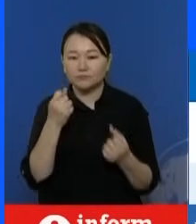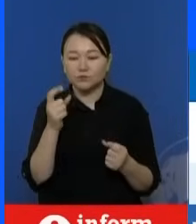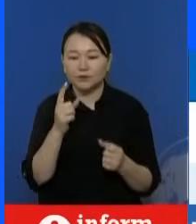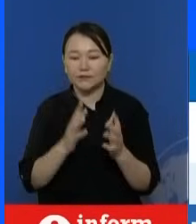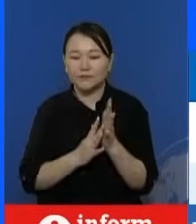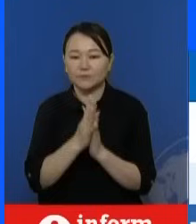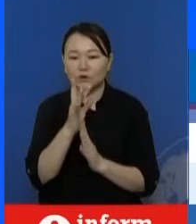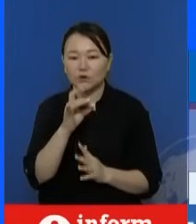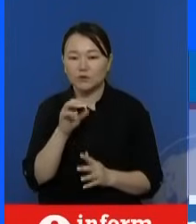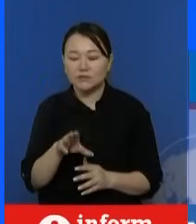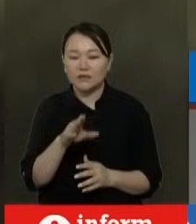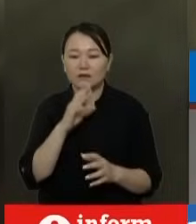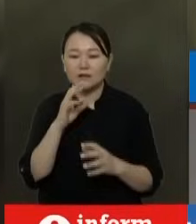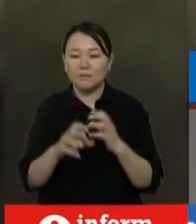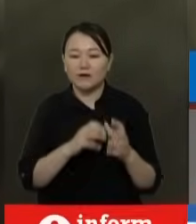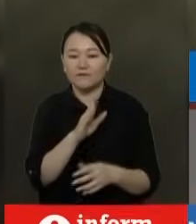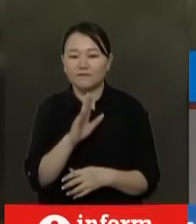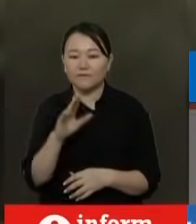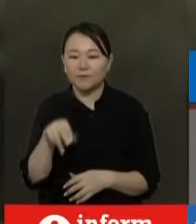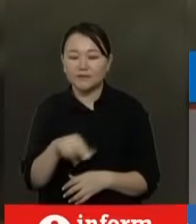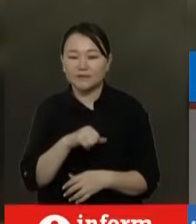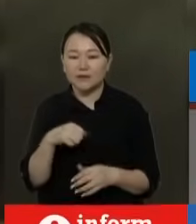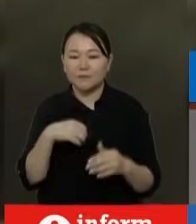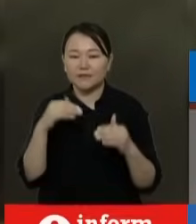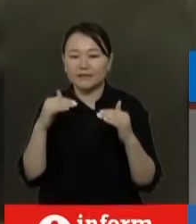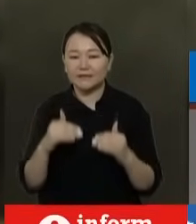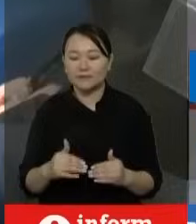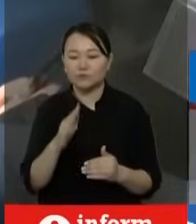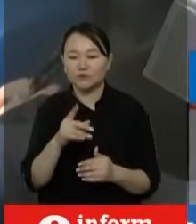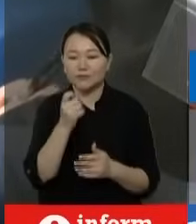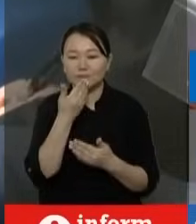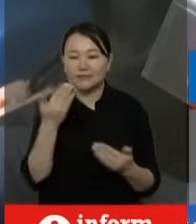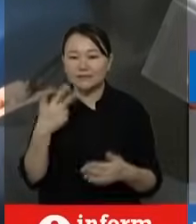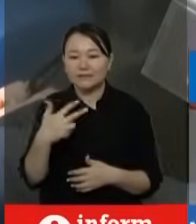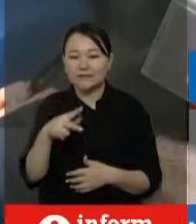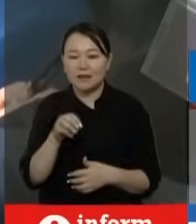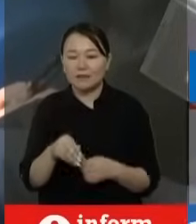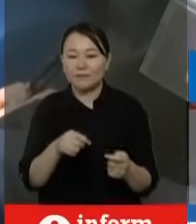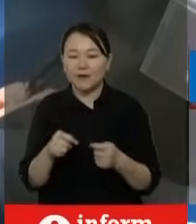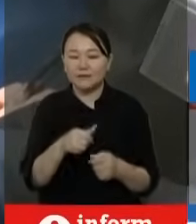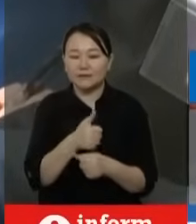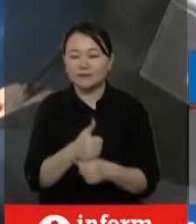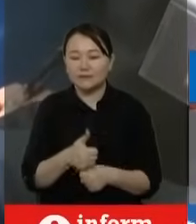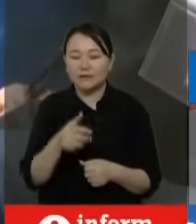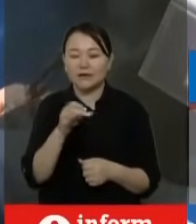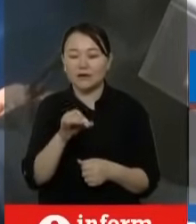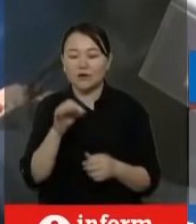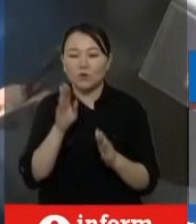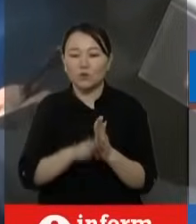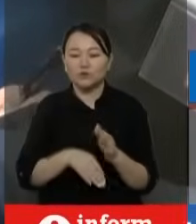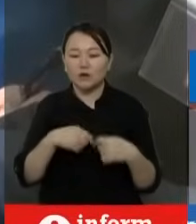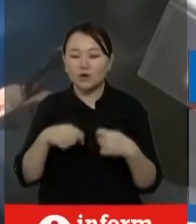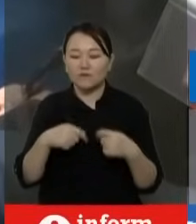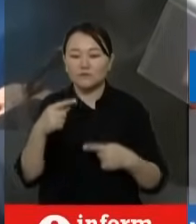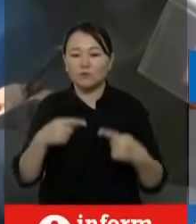роста глобального ВВП будут самыми низкими за последние 30 лет. Политика протекционизма и обострение торговых